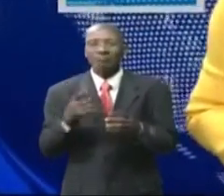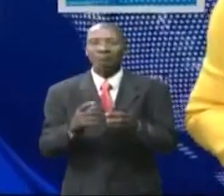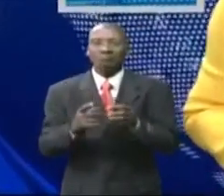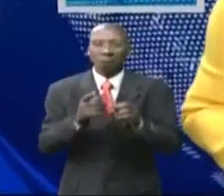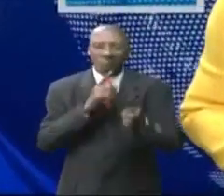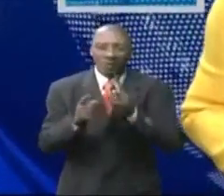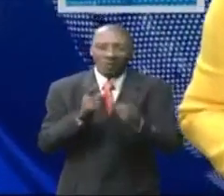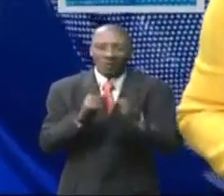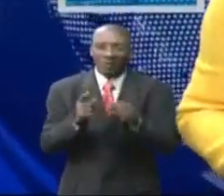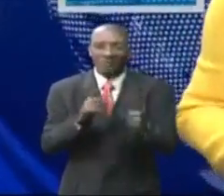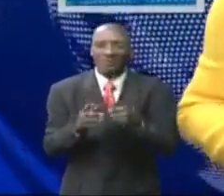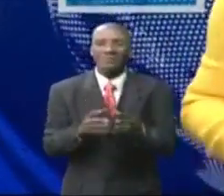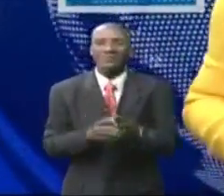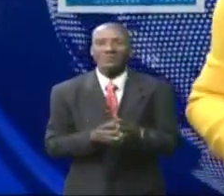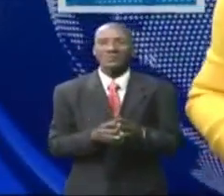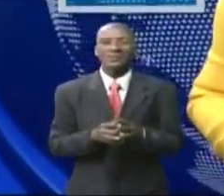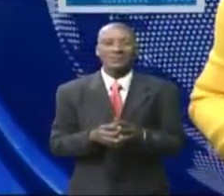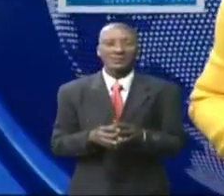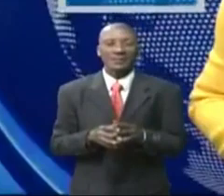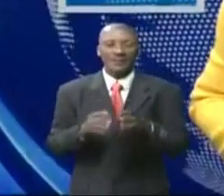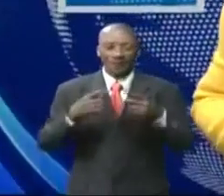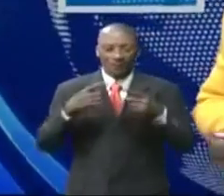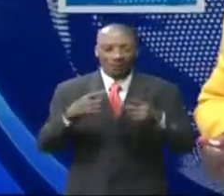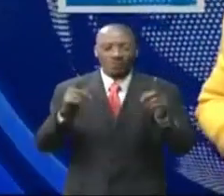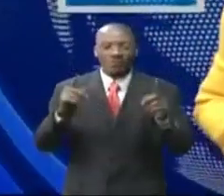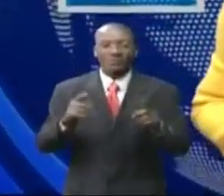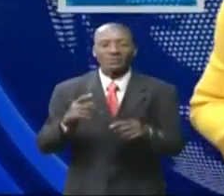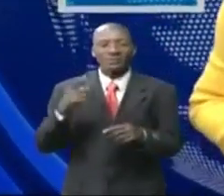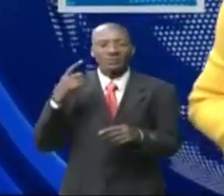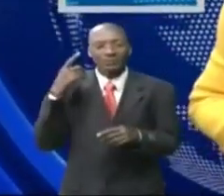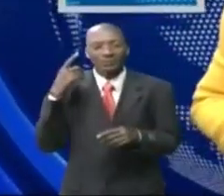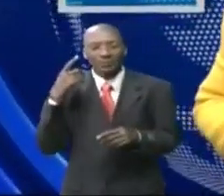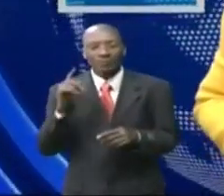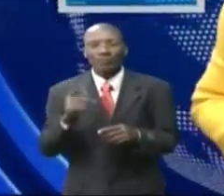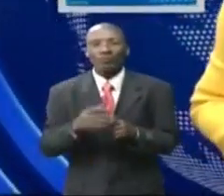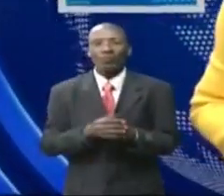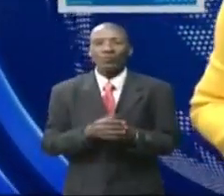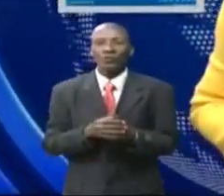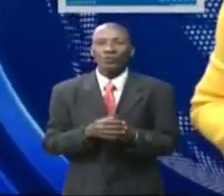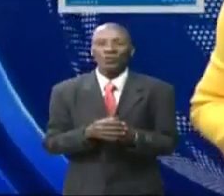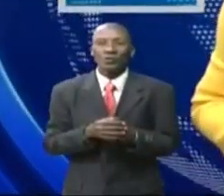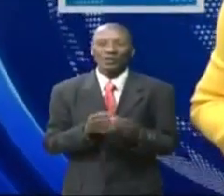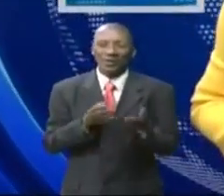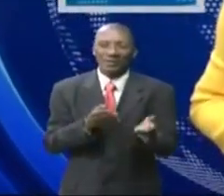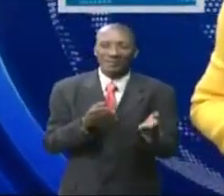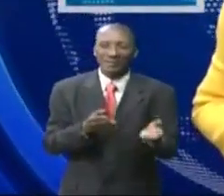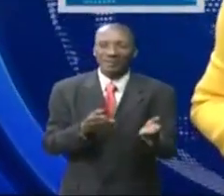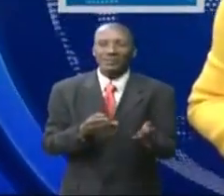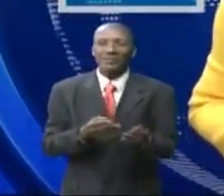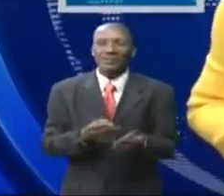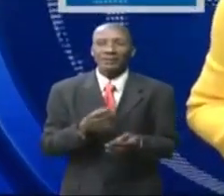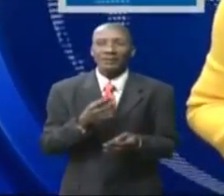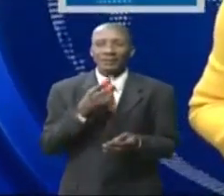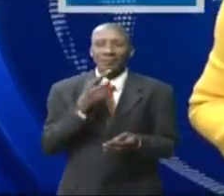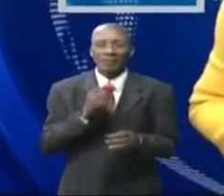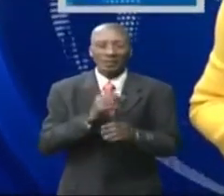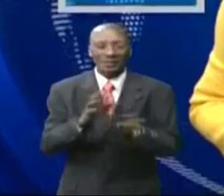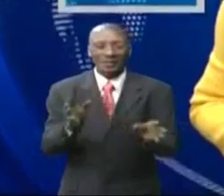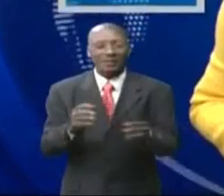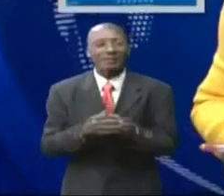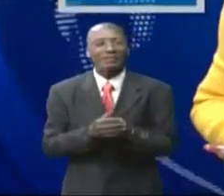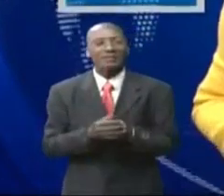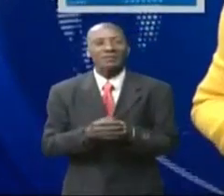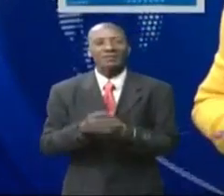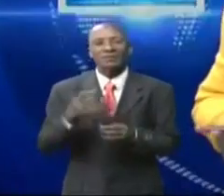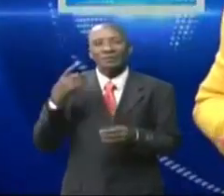mission d'observation électorale par l'Union africaine pour assurer la transparence dans le déroulement des scrutins qui